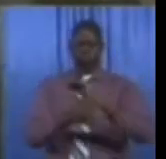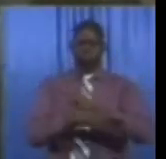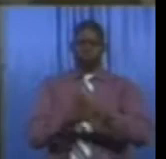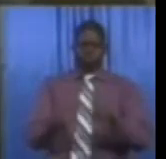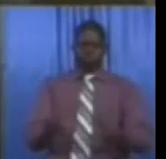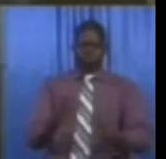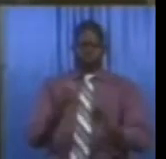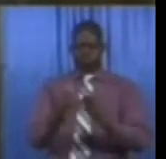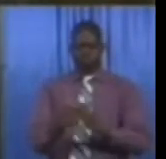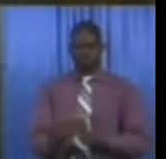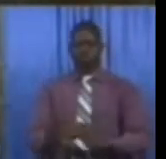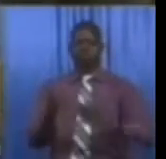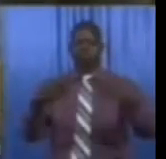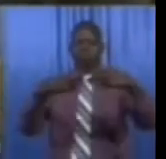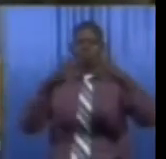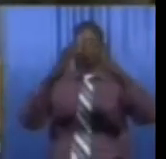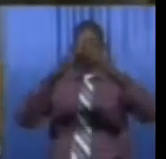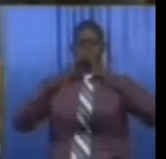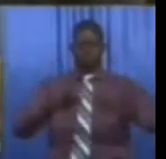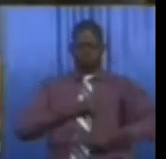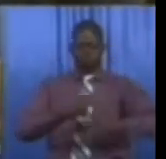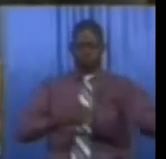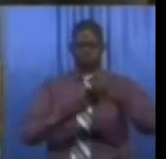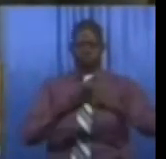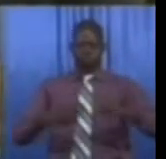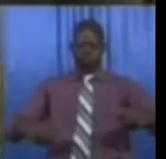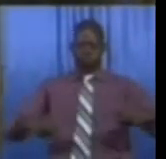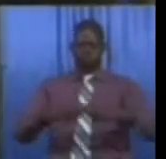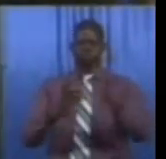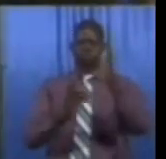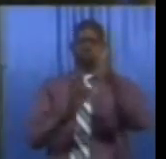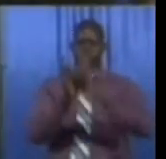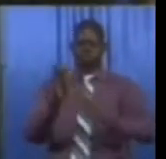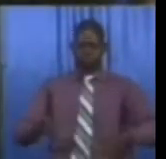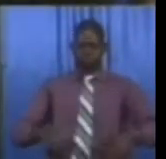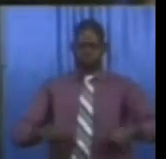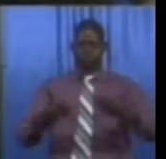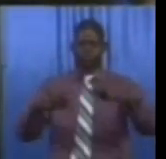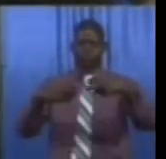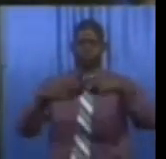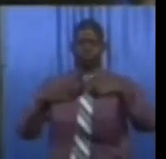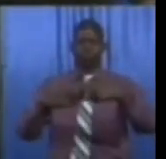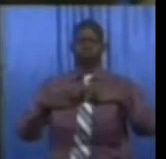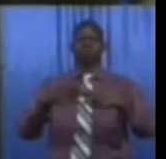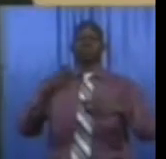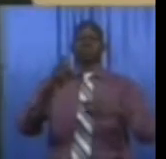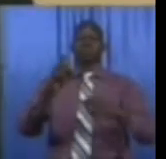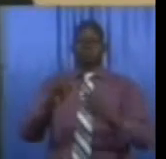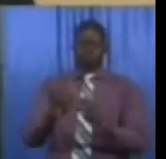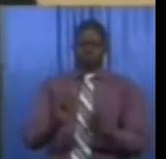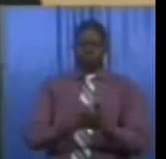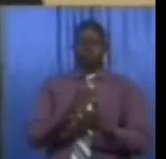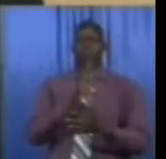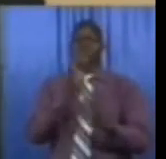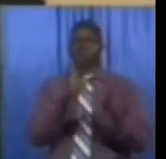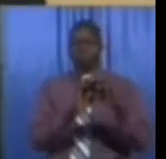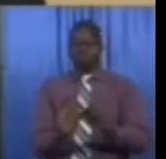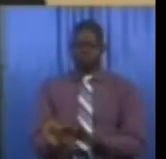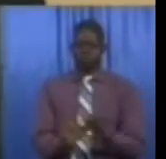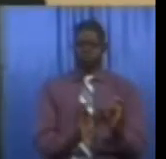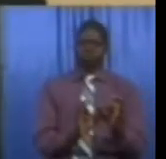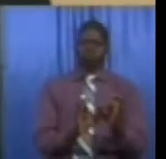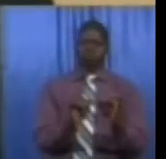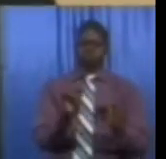terme à la Sonabel, la nationale de l'électricité, d'accroître son offre d'énergie. Il s'agit de réaliser un poste de